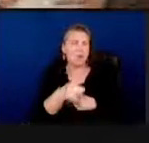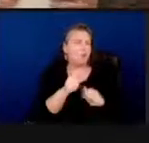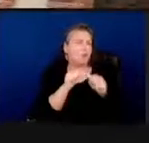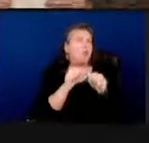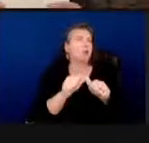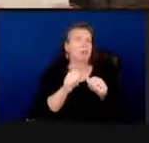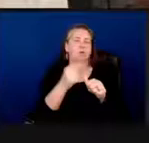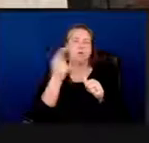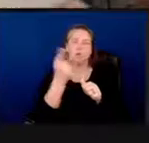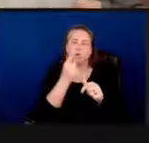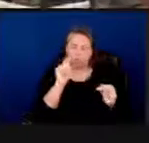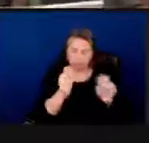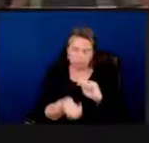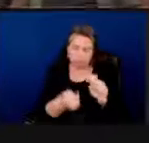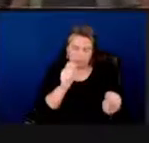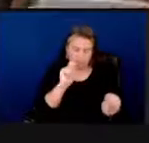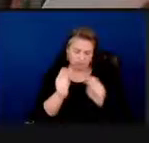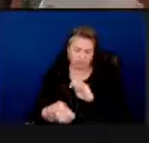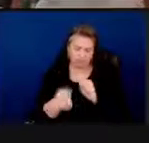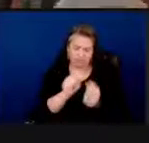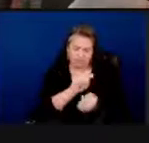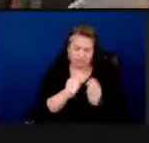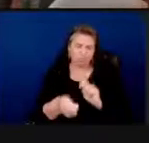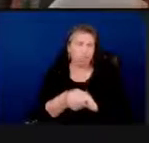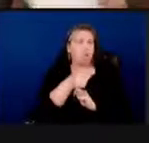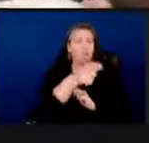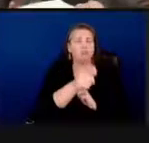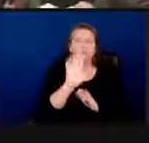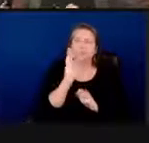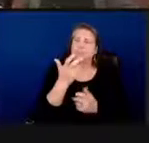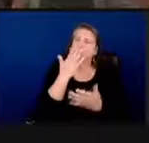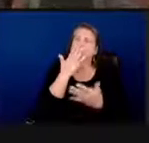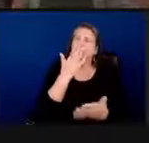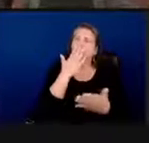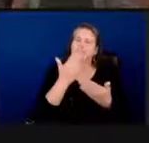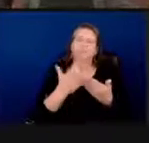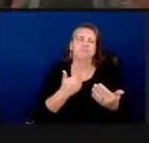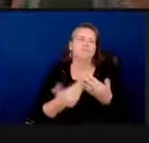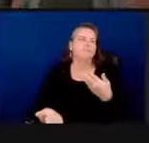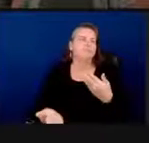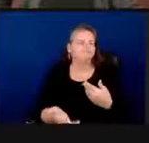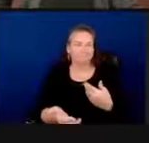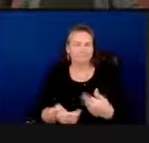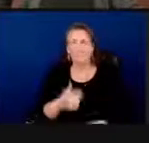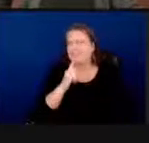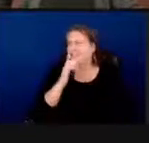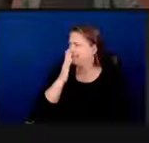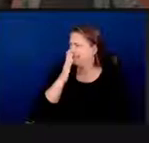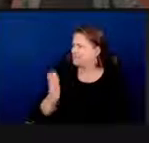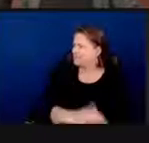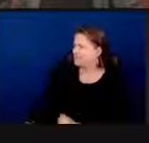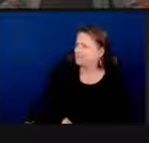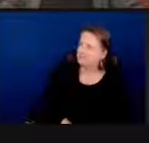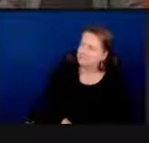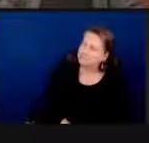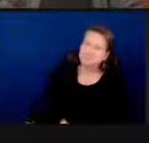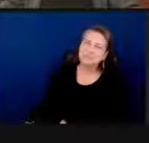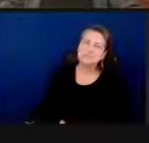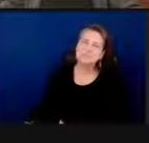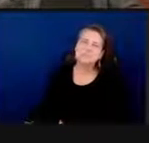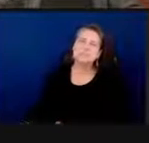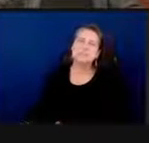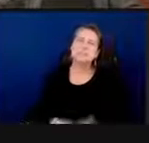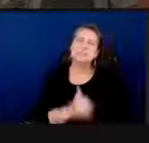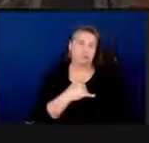وللقيام بالتعديلات على ما تم تقديمه أولا. وأتمنى أنك تمكنت من الاستمتاع بالعطلة. لدي